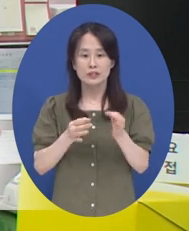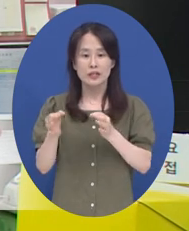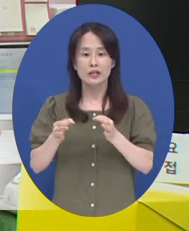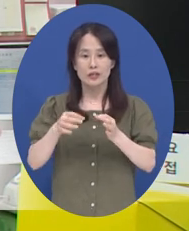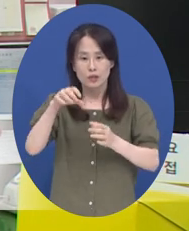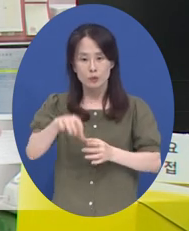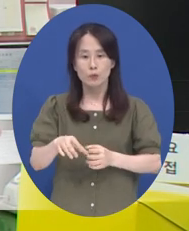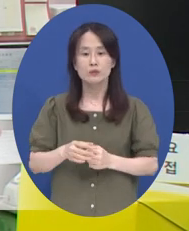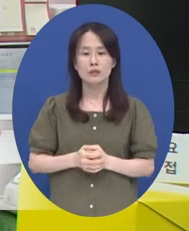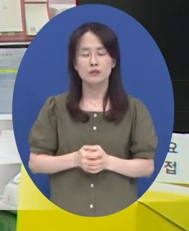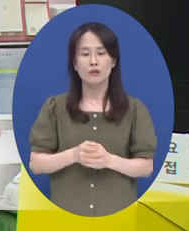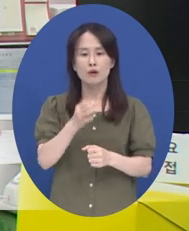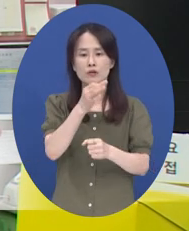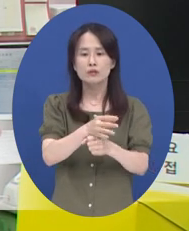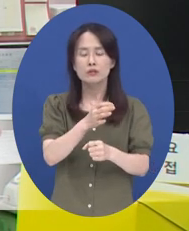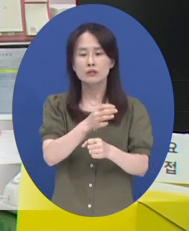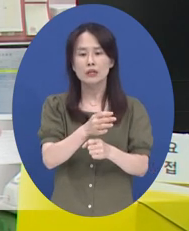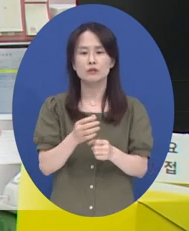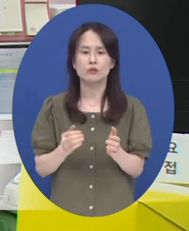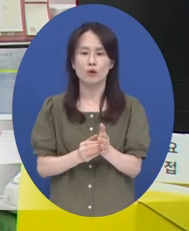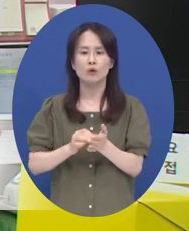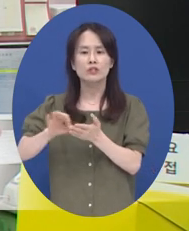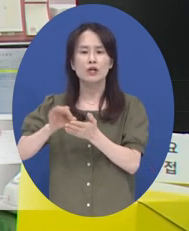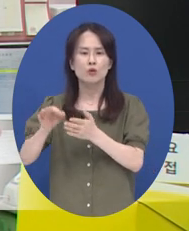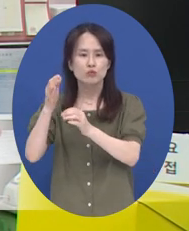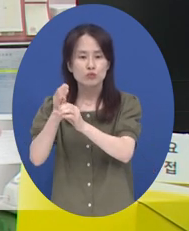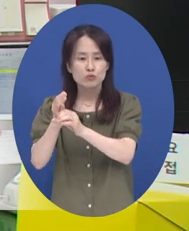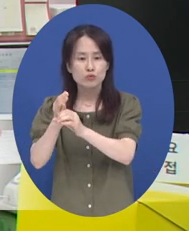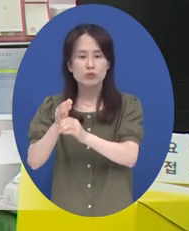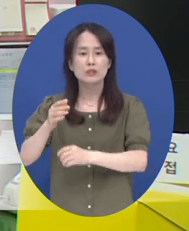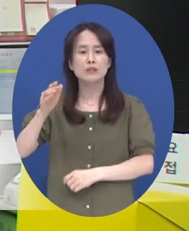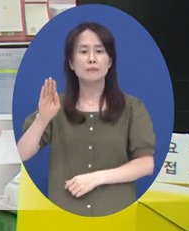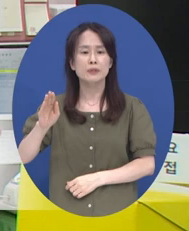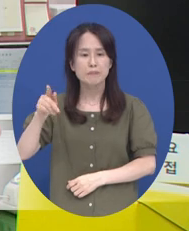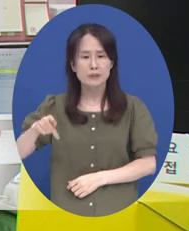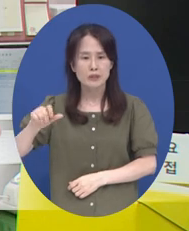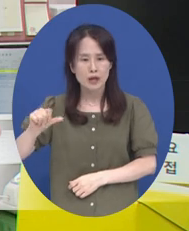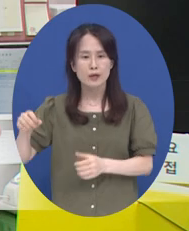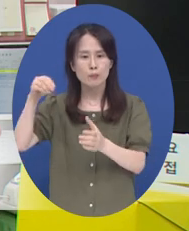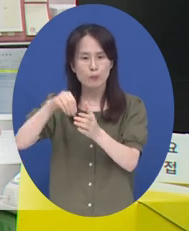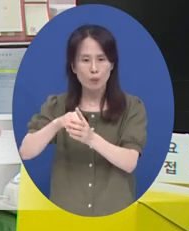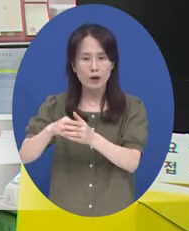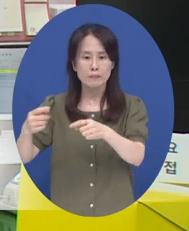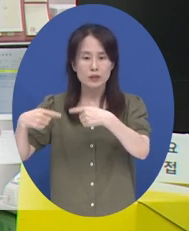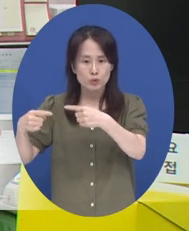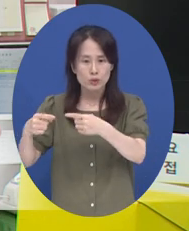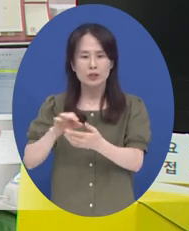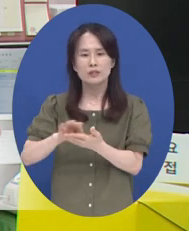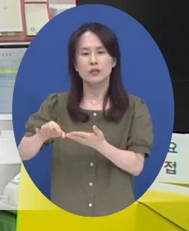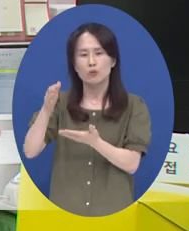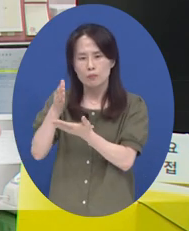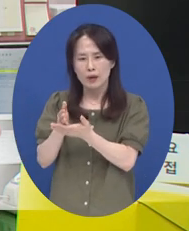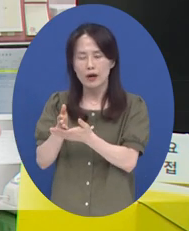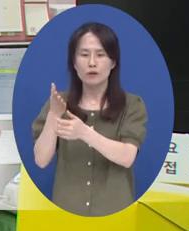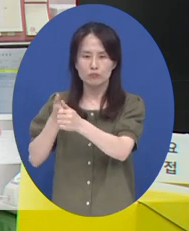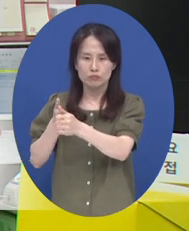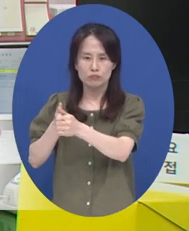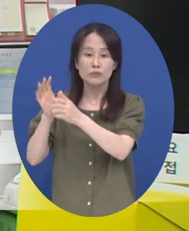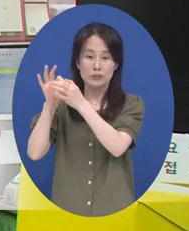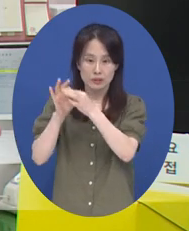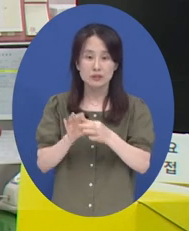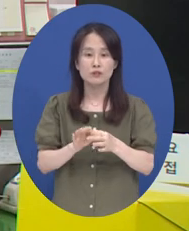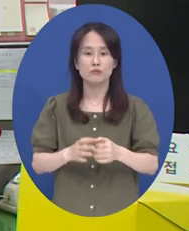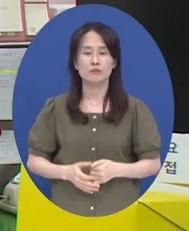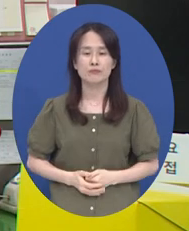점포에서 이미 구입해서 사용 중일 수 있는 그 bpa 함유가 밀지를 또한 사용 자제를 권고에